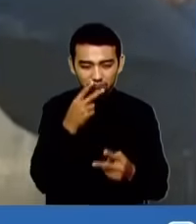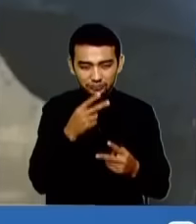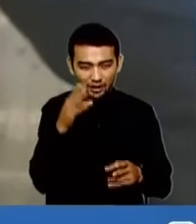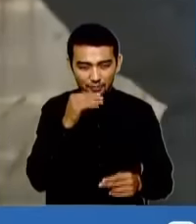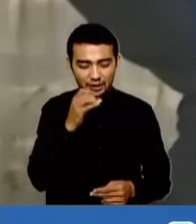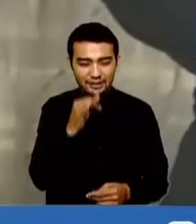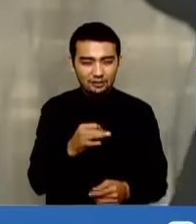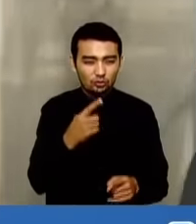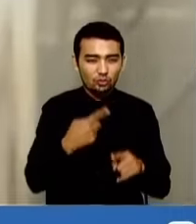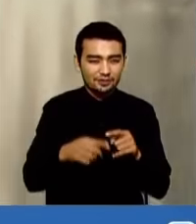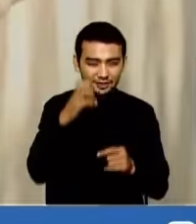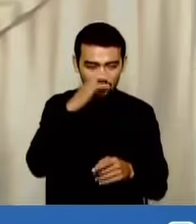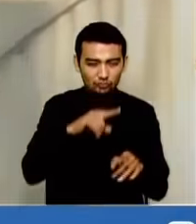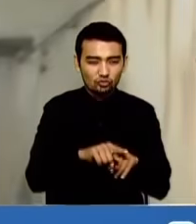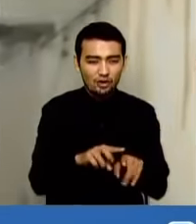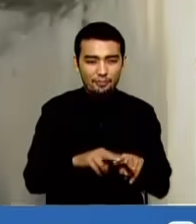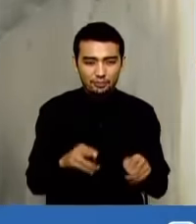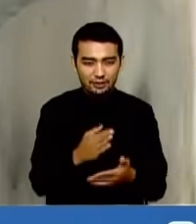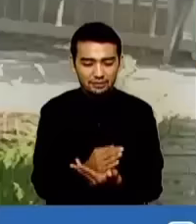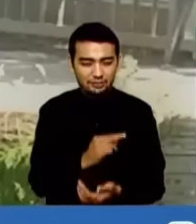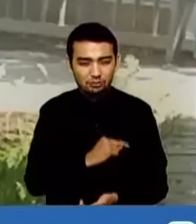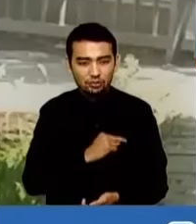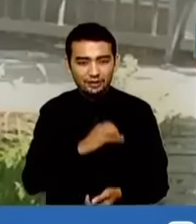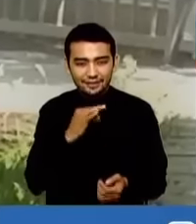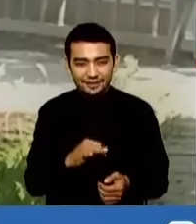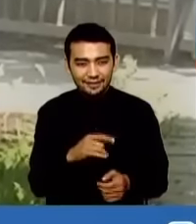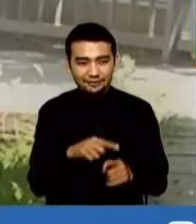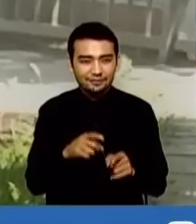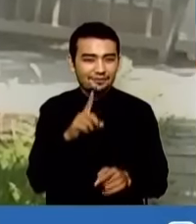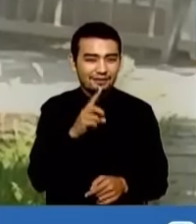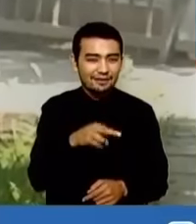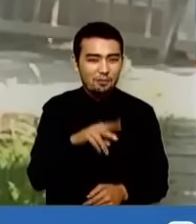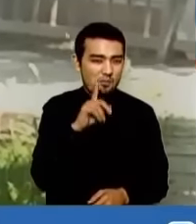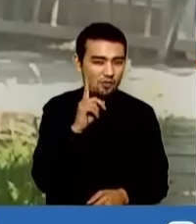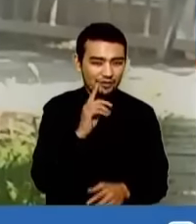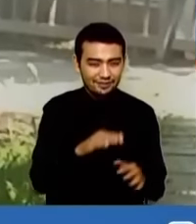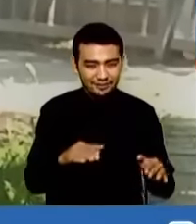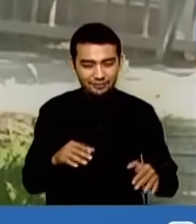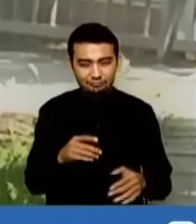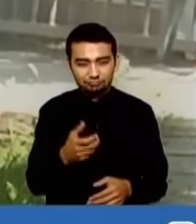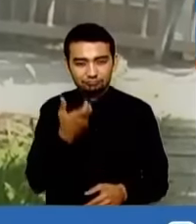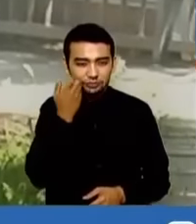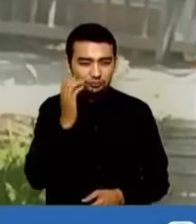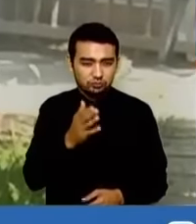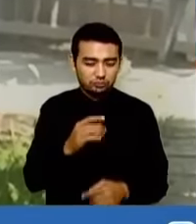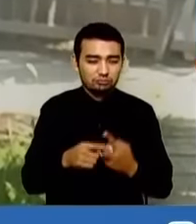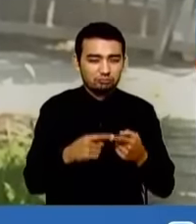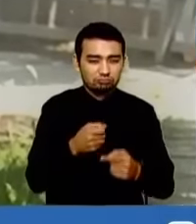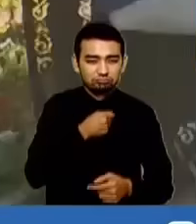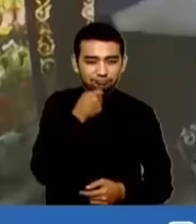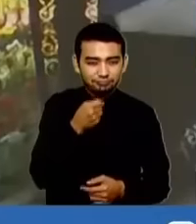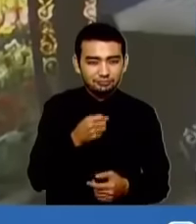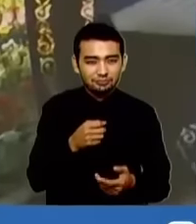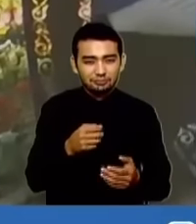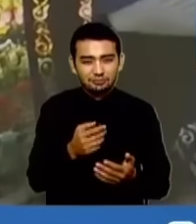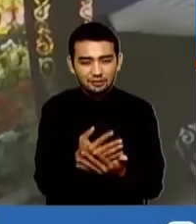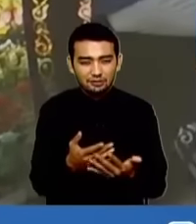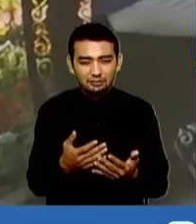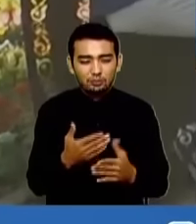работают и в других странах. Эти средства будут являться подспорьем для молодых людей, а также положительно повлияют на подотчетность